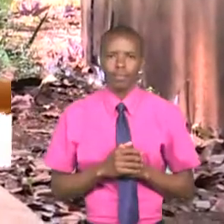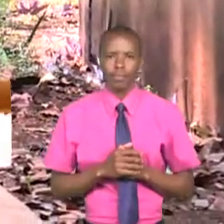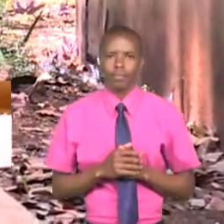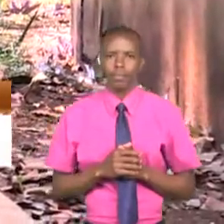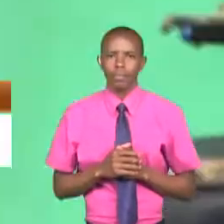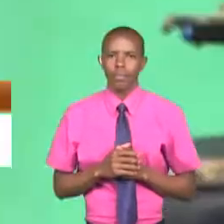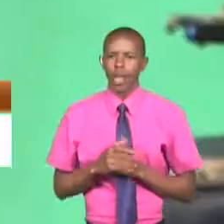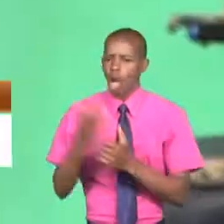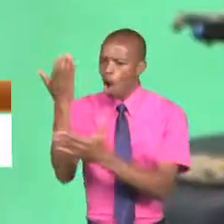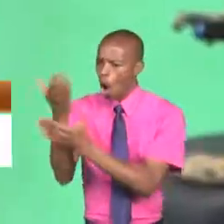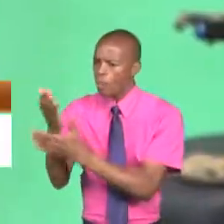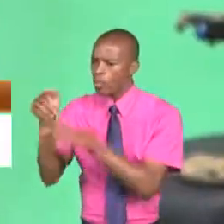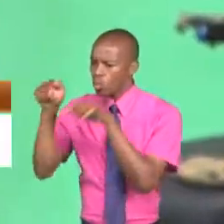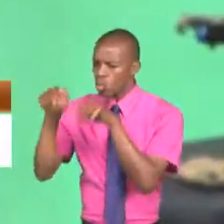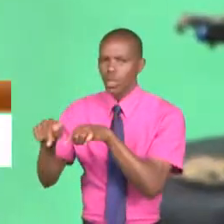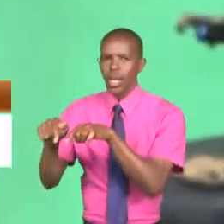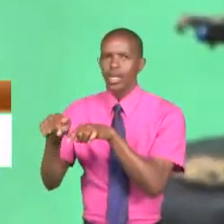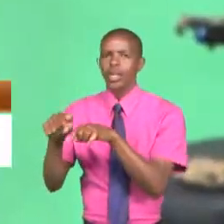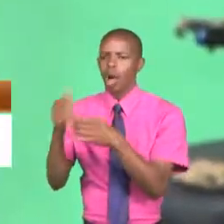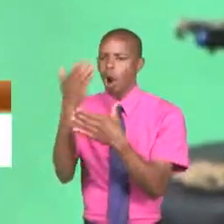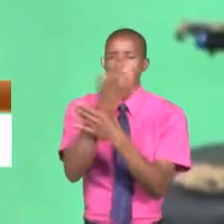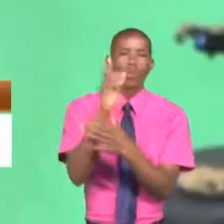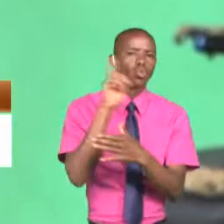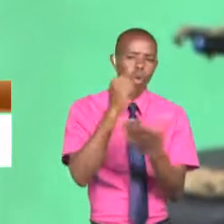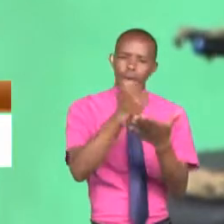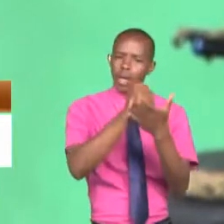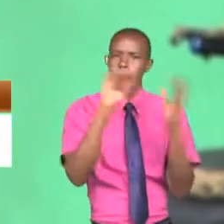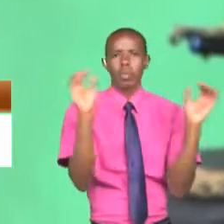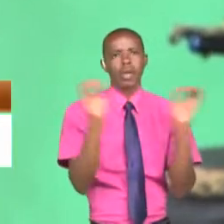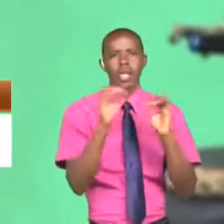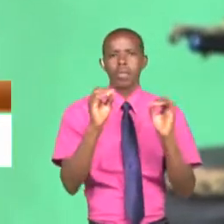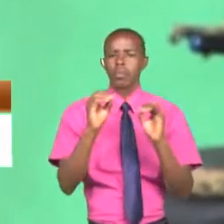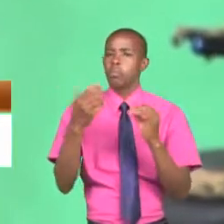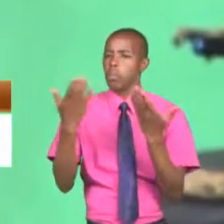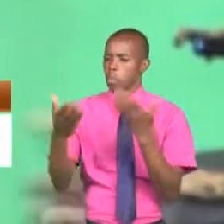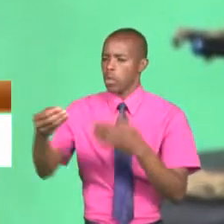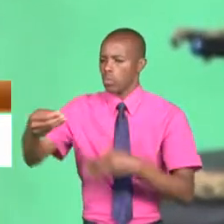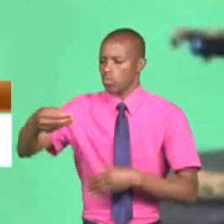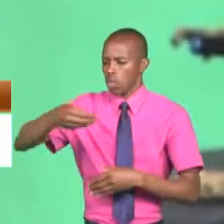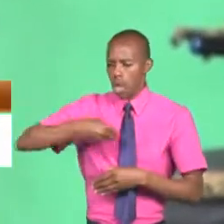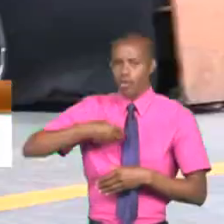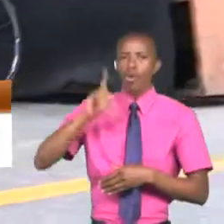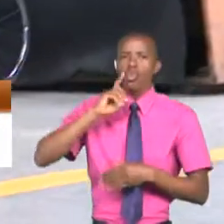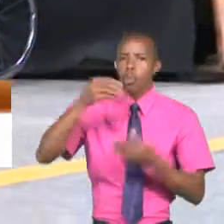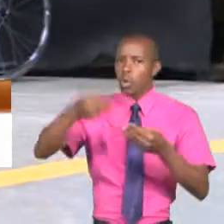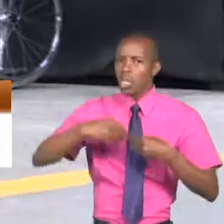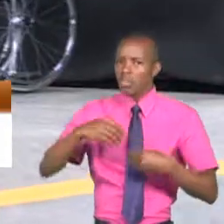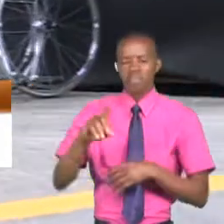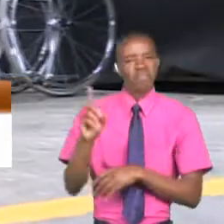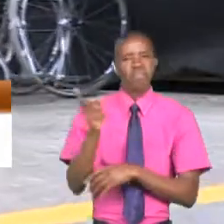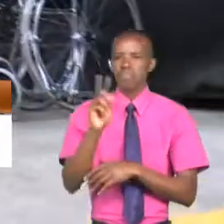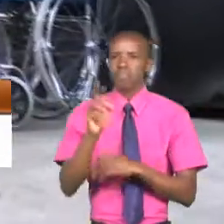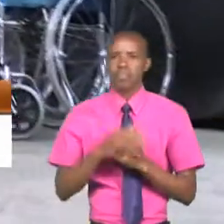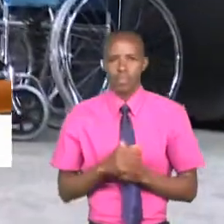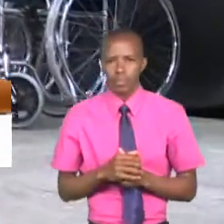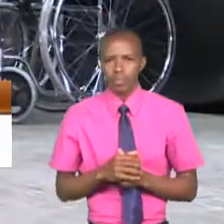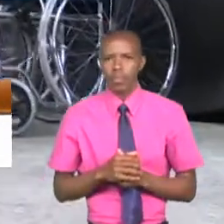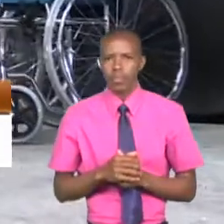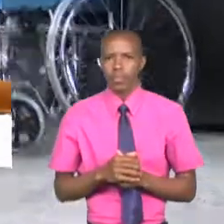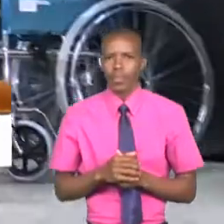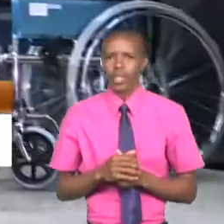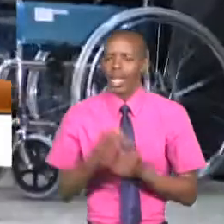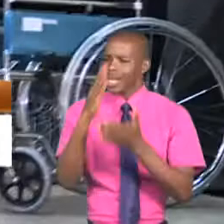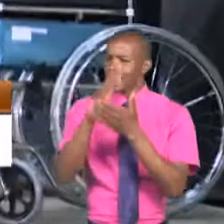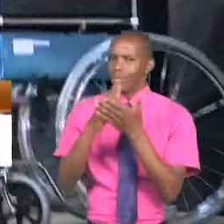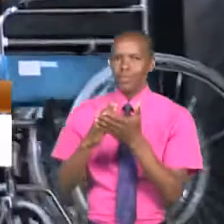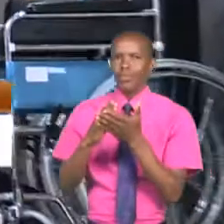Kuomba leo na uombe kesho haitakusaidia juu leo unanipea, kesho yake utanipea. Ni watu wachache ambao